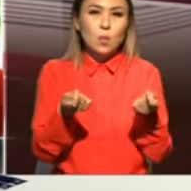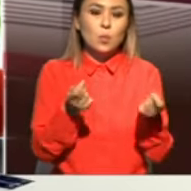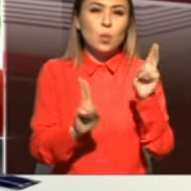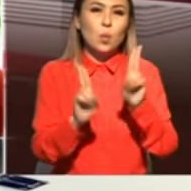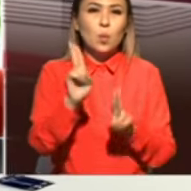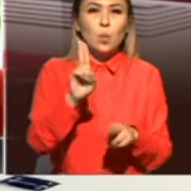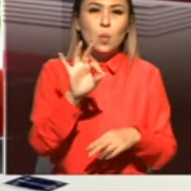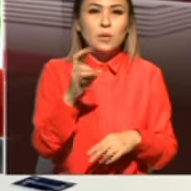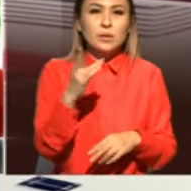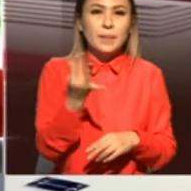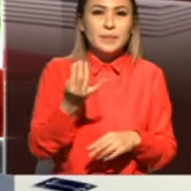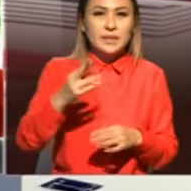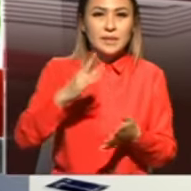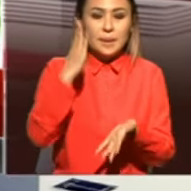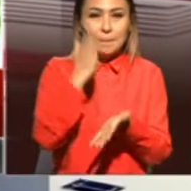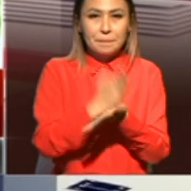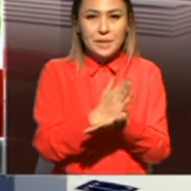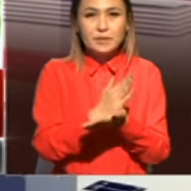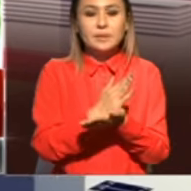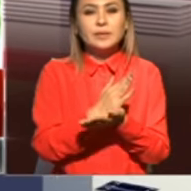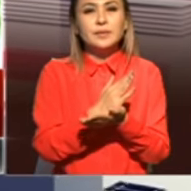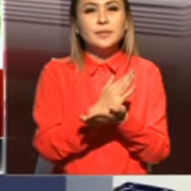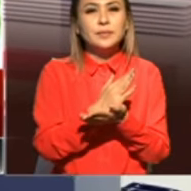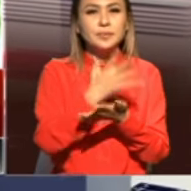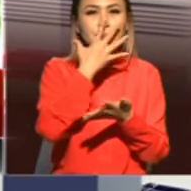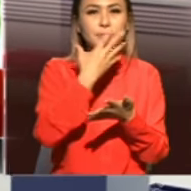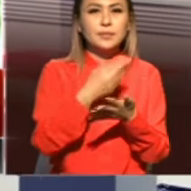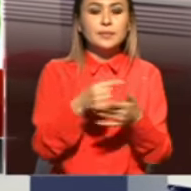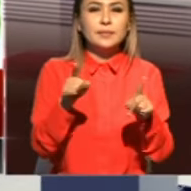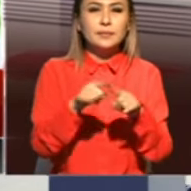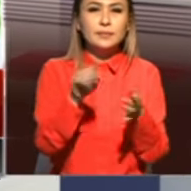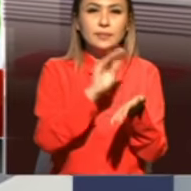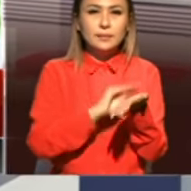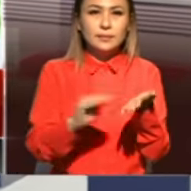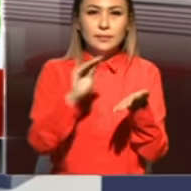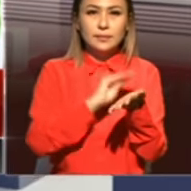бар, иә? Сол концепцияның өзінде де жазылған, біз